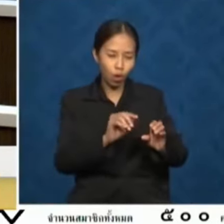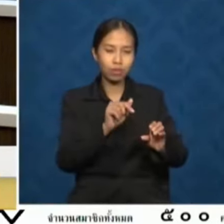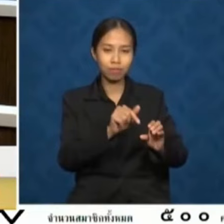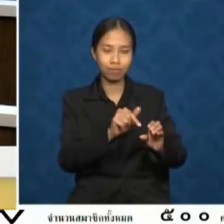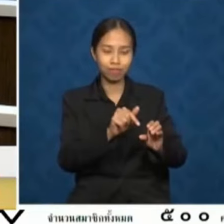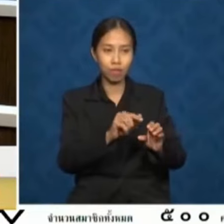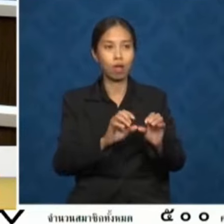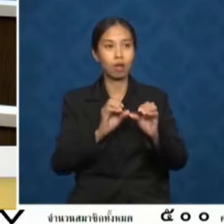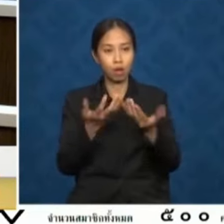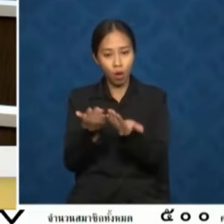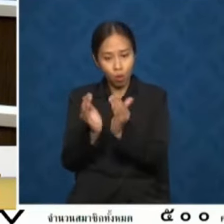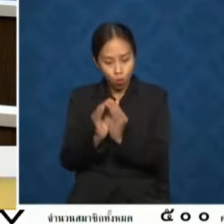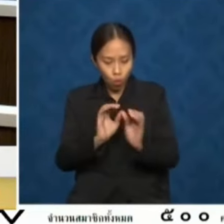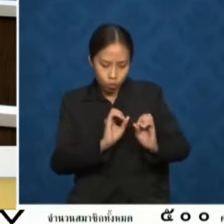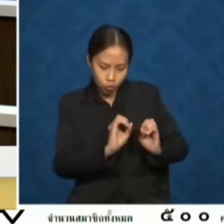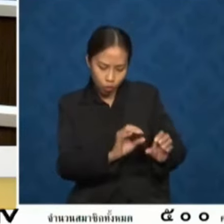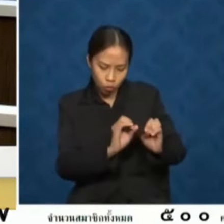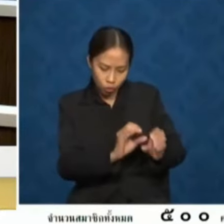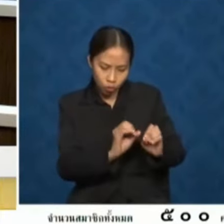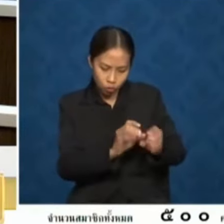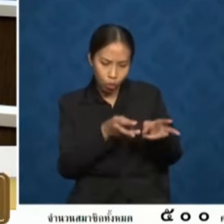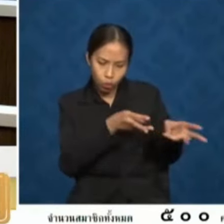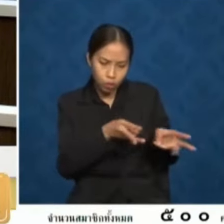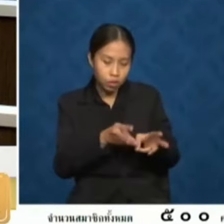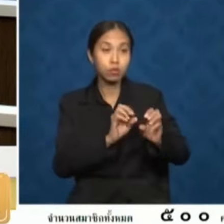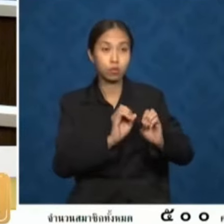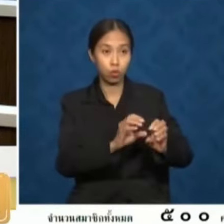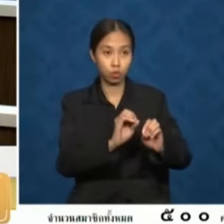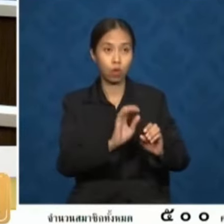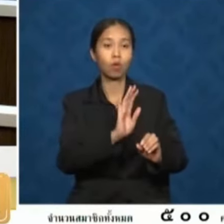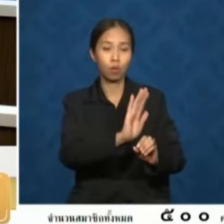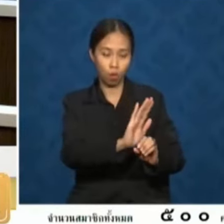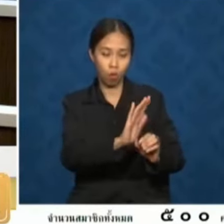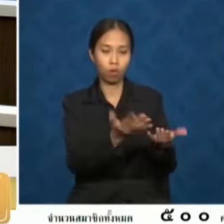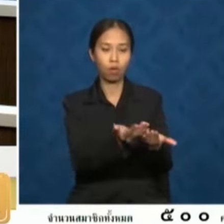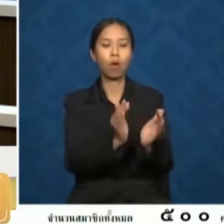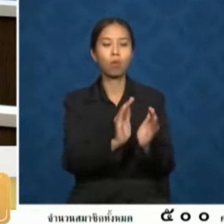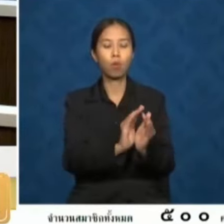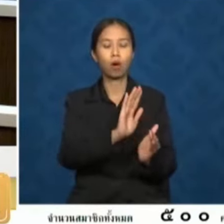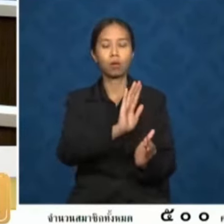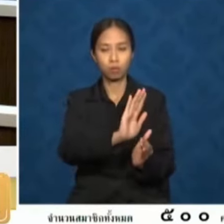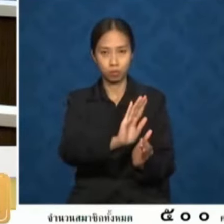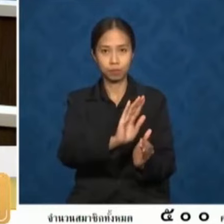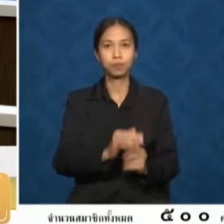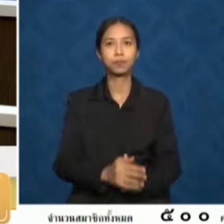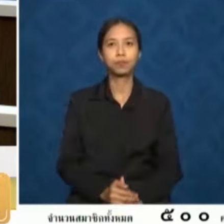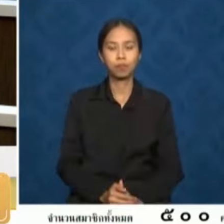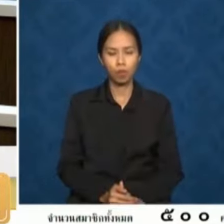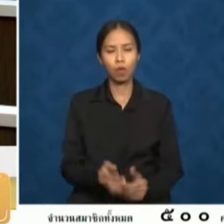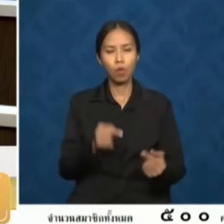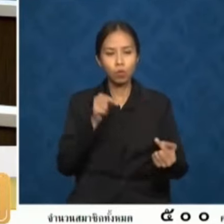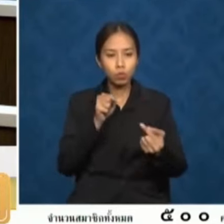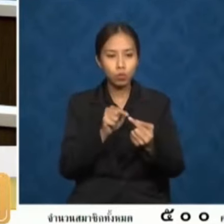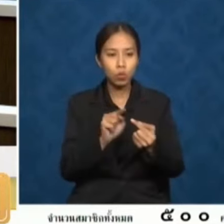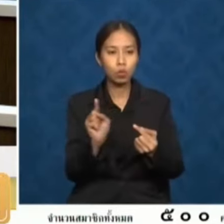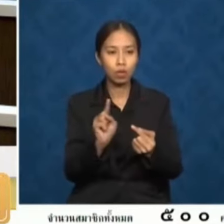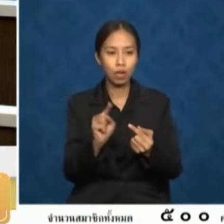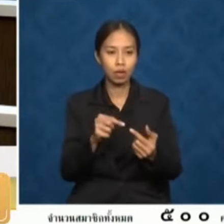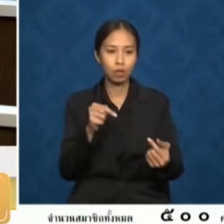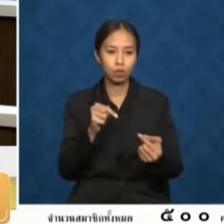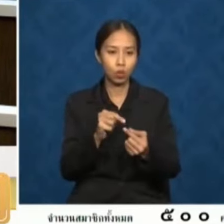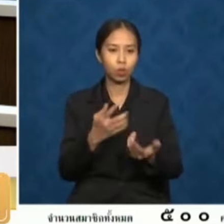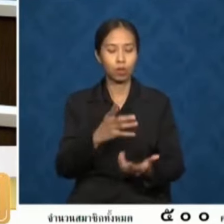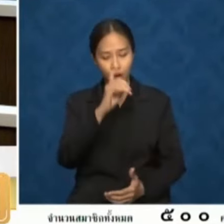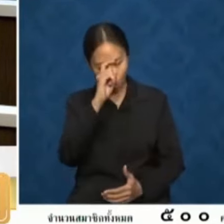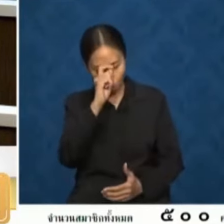ได้รับการบ่มเพาะในครอบครัวของตนเองในเรื่องของความกตัญญูกตเ